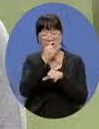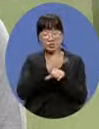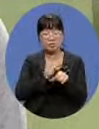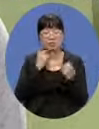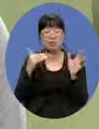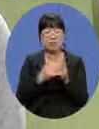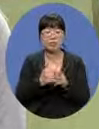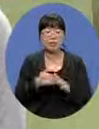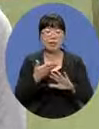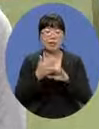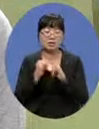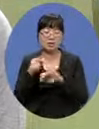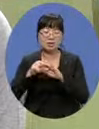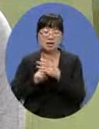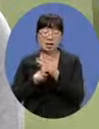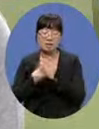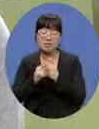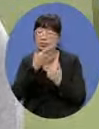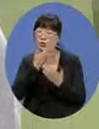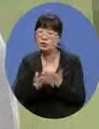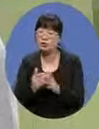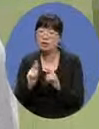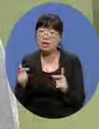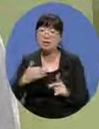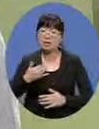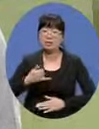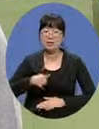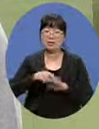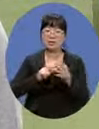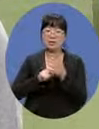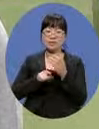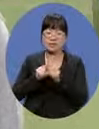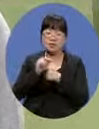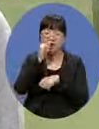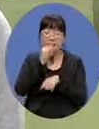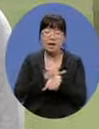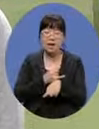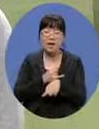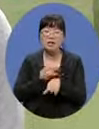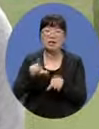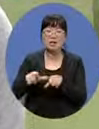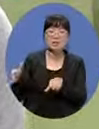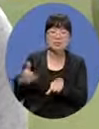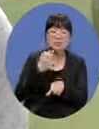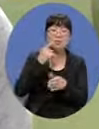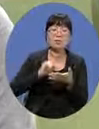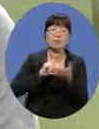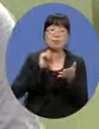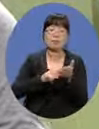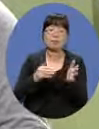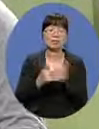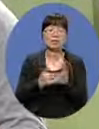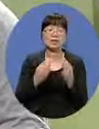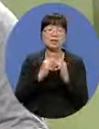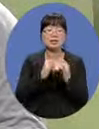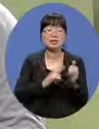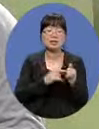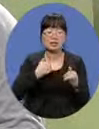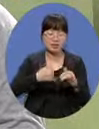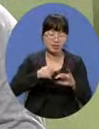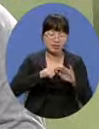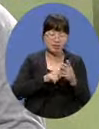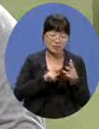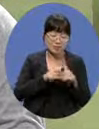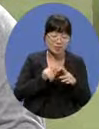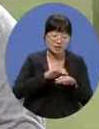있습니다. 남의 아이 심리가 중요한 게 아니라 바로 내 아이 심리를 이해해야지 그다음부터 쉬워지거든요. 그렇죠. 근데 많은 분들이 내 아이 심리는 모르겠다